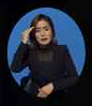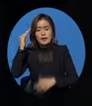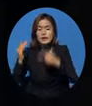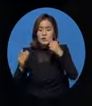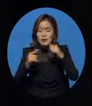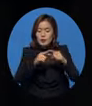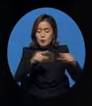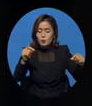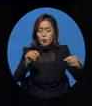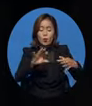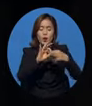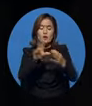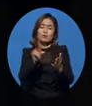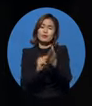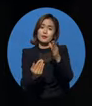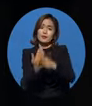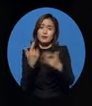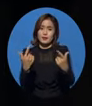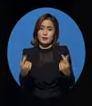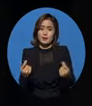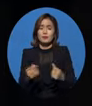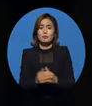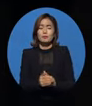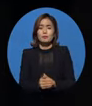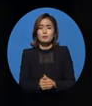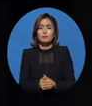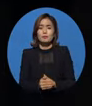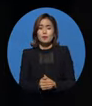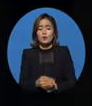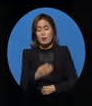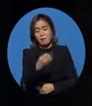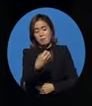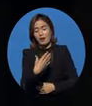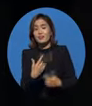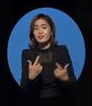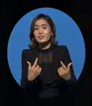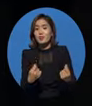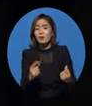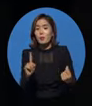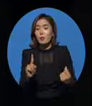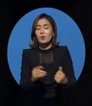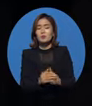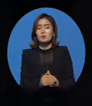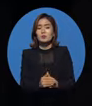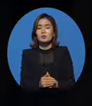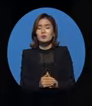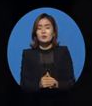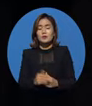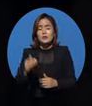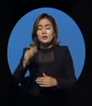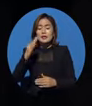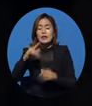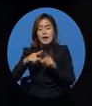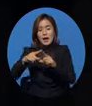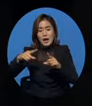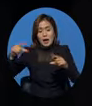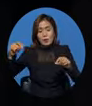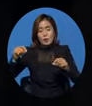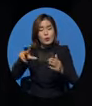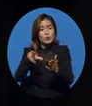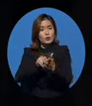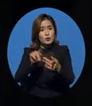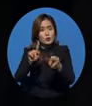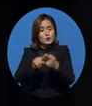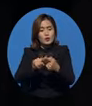하고 문제가 생기기도 하거든요 그런 점에서 지금 송영길 후보께서 이야기 하시는 그런 7 문제에 있어서 근본적인 해결을 말